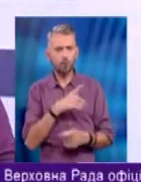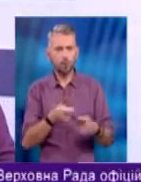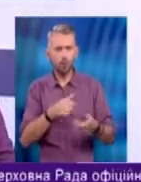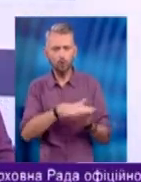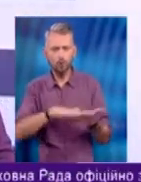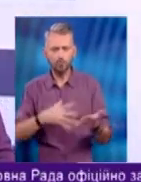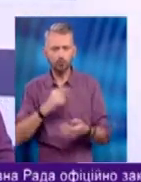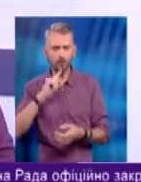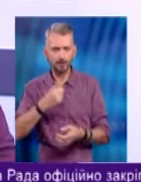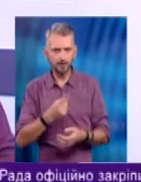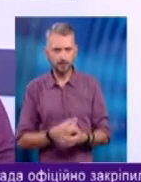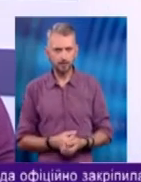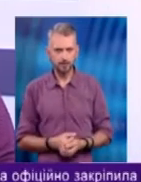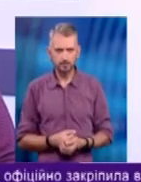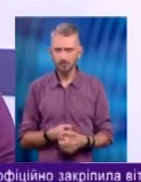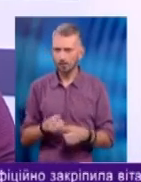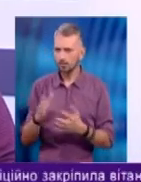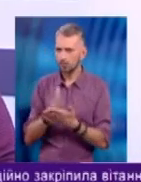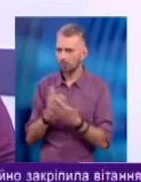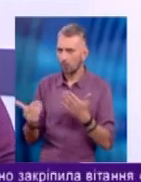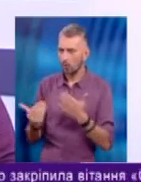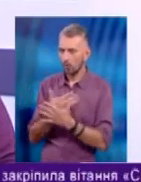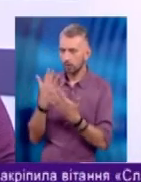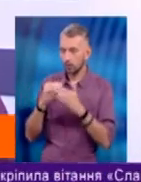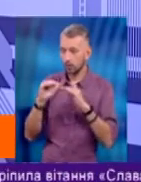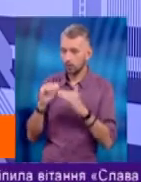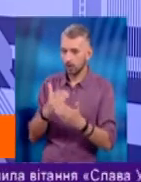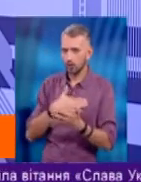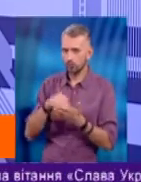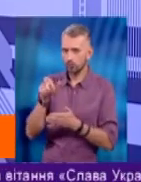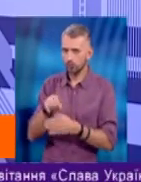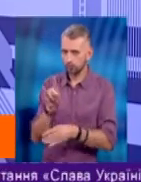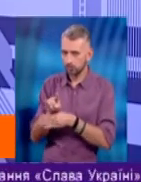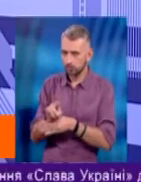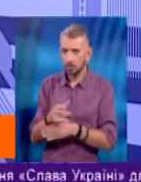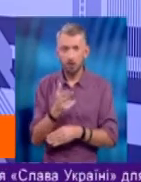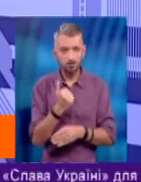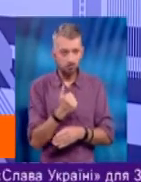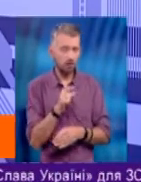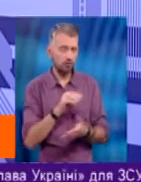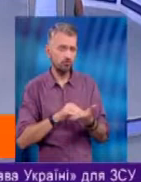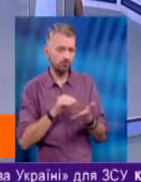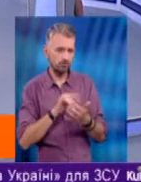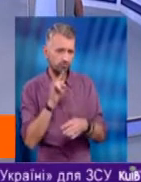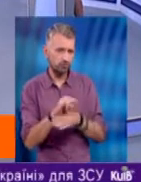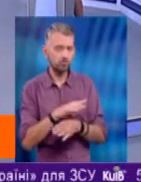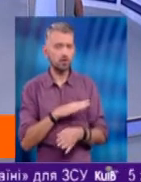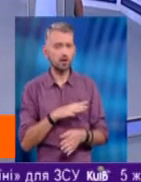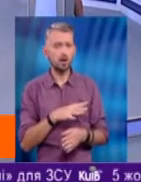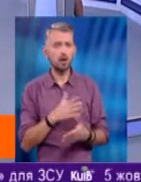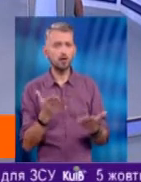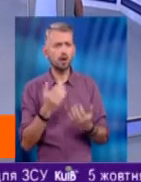ще на 1 рік. До речі, ну це геть новий сюжет. Тобто нашу журналістку вели в оману, чи так, як? Так, вашу журналістку вели в оману, тому що